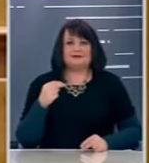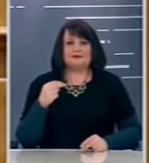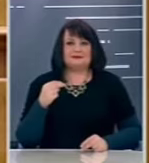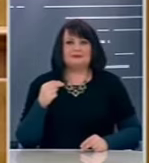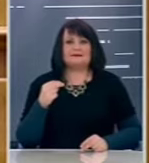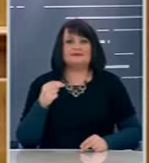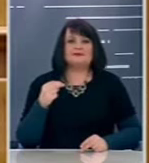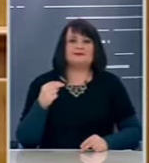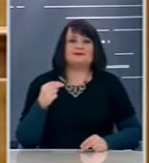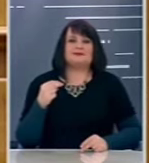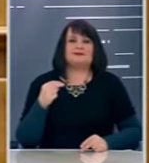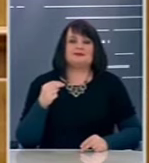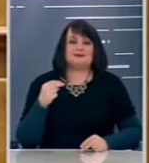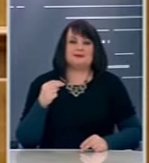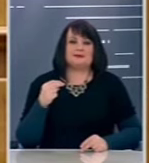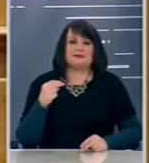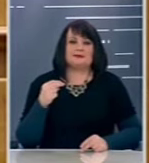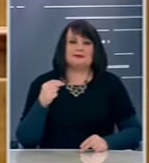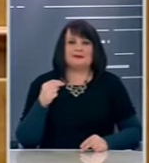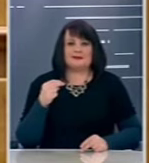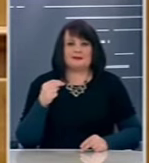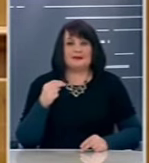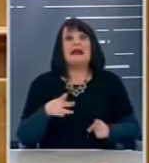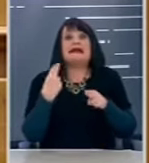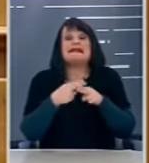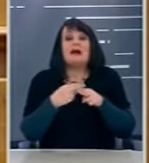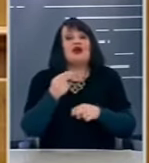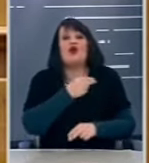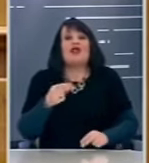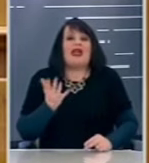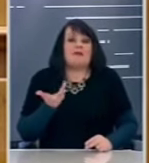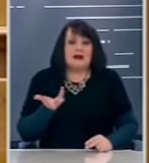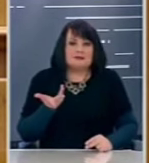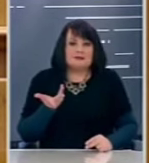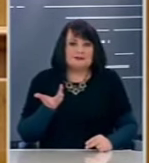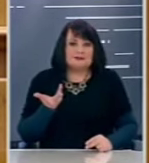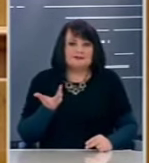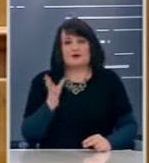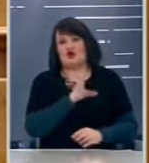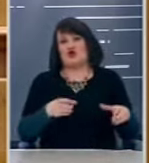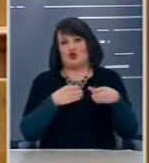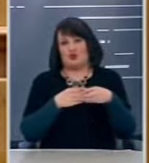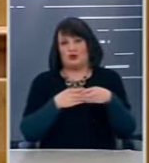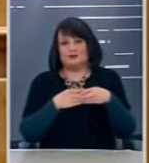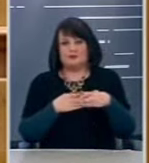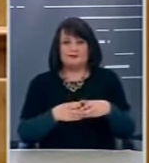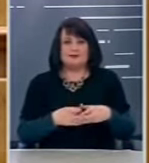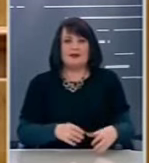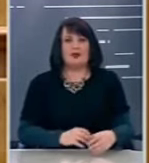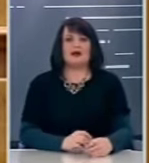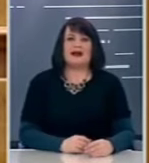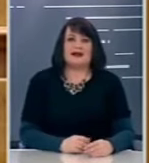Και αυτό είναι ένα δεδομένο σημαντικό των όσων συνομολογήθηκαν στο Eurogroup. Ότι δεν υπάρχει